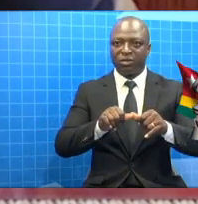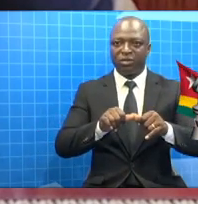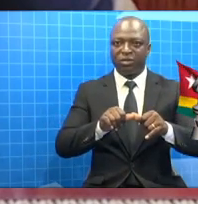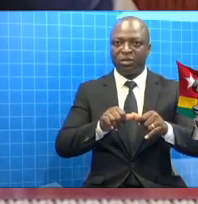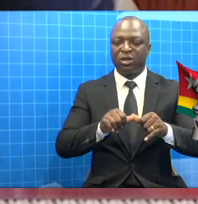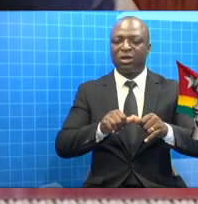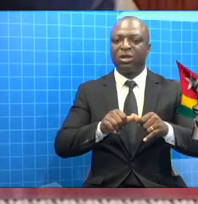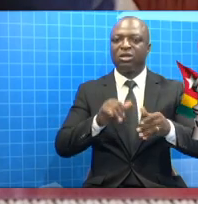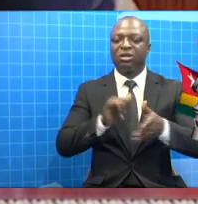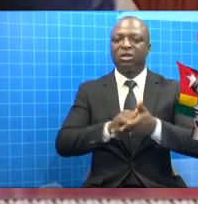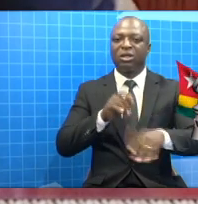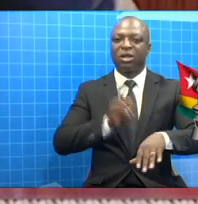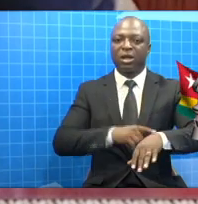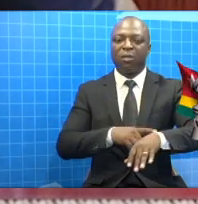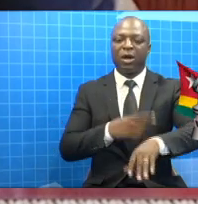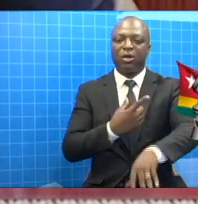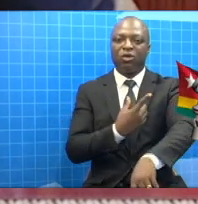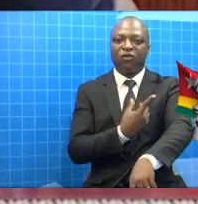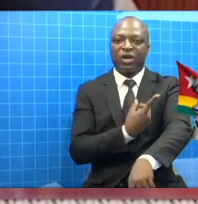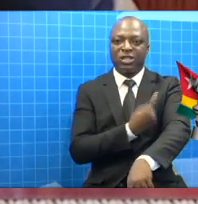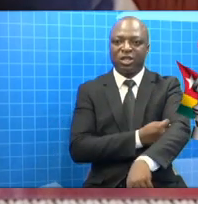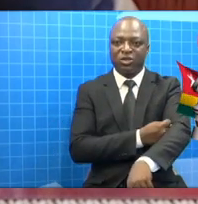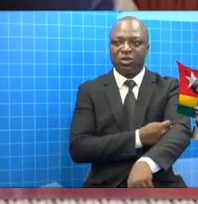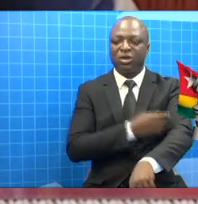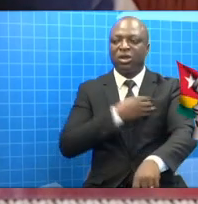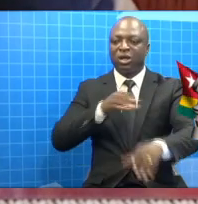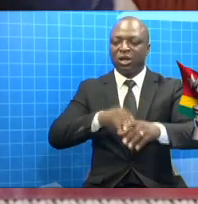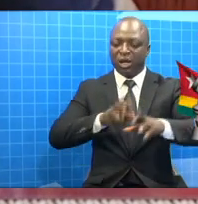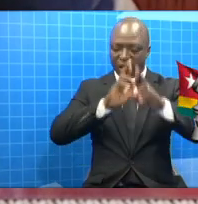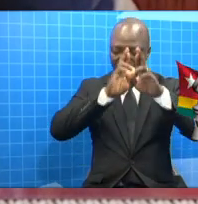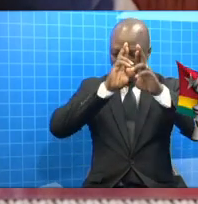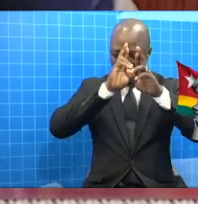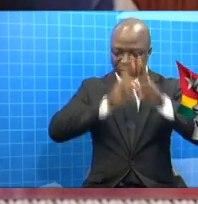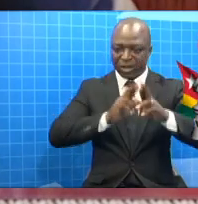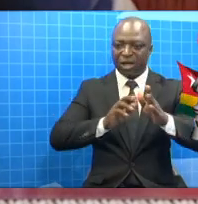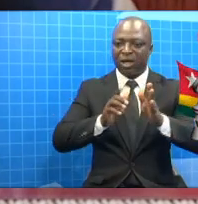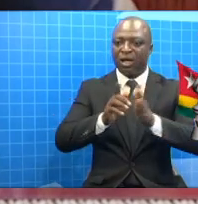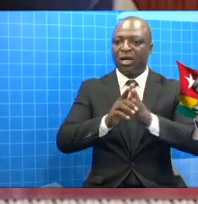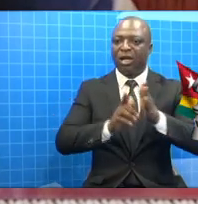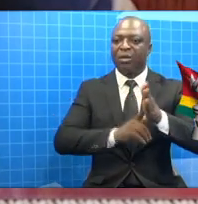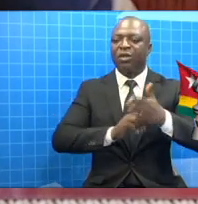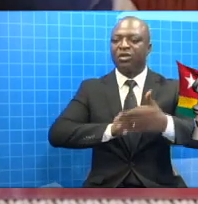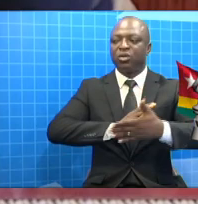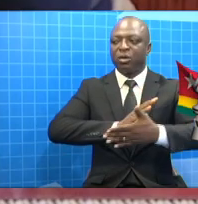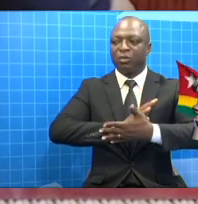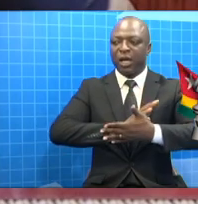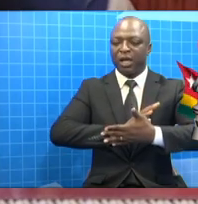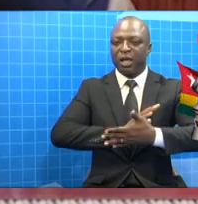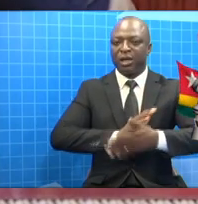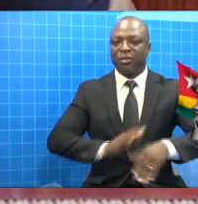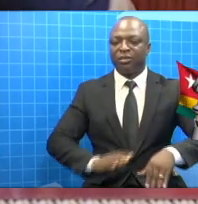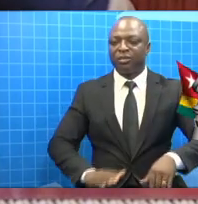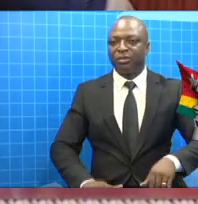la campagne de vaccination et en respectant les mesures barrières.